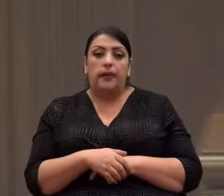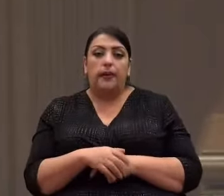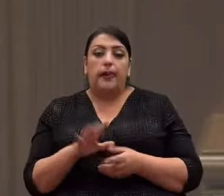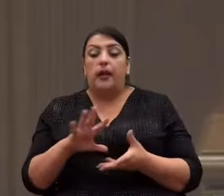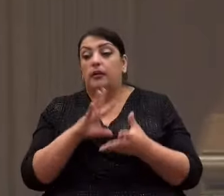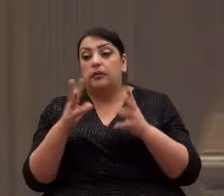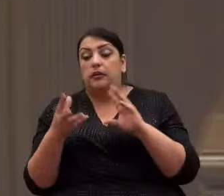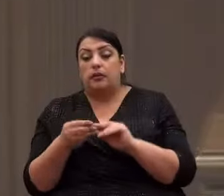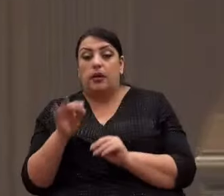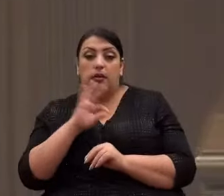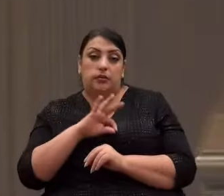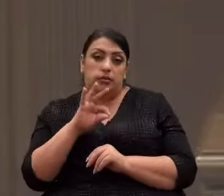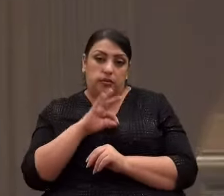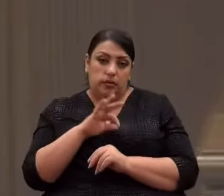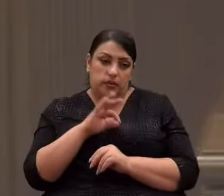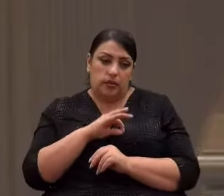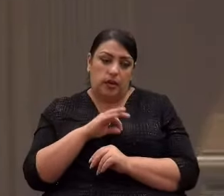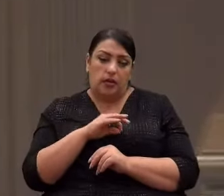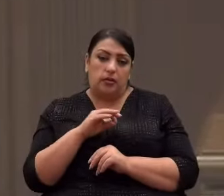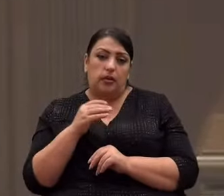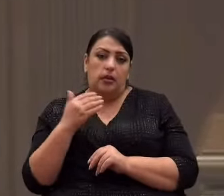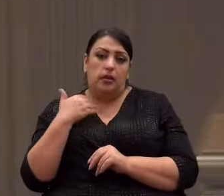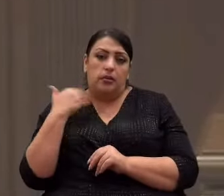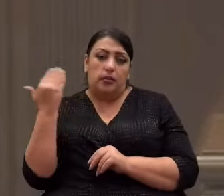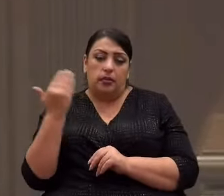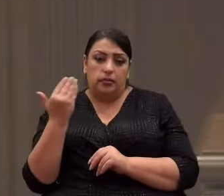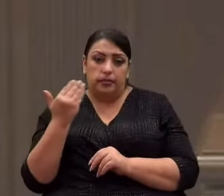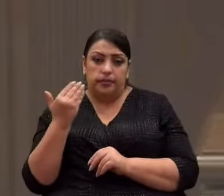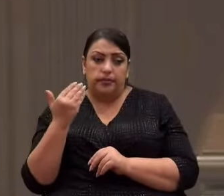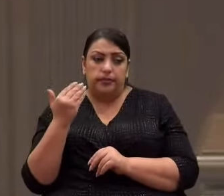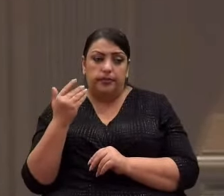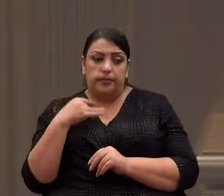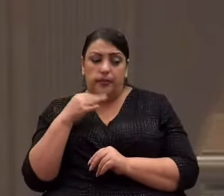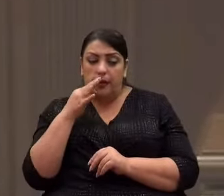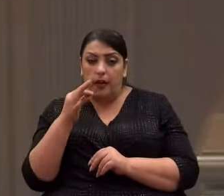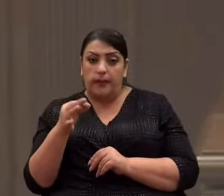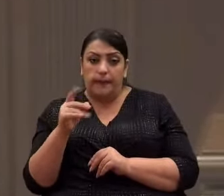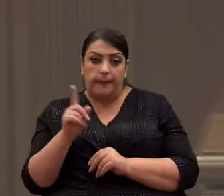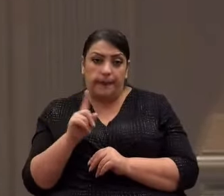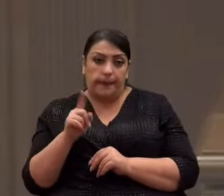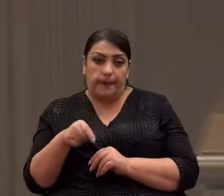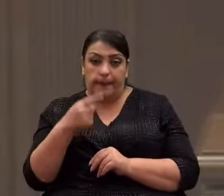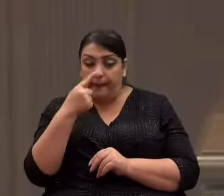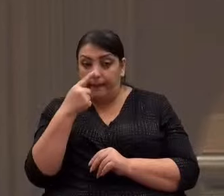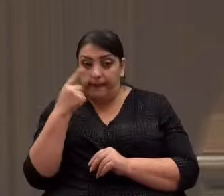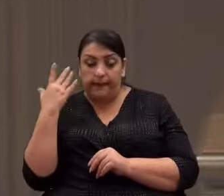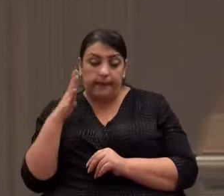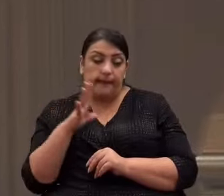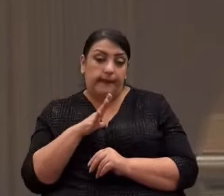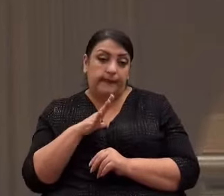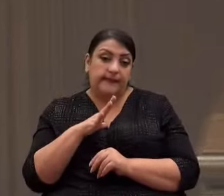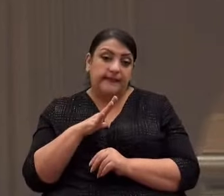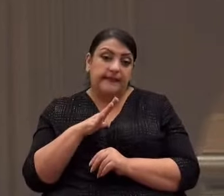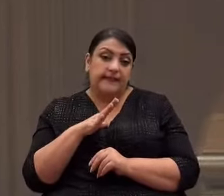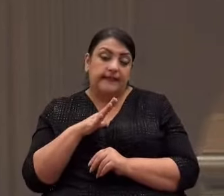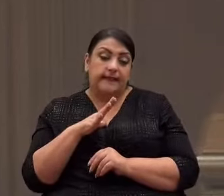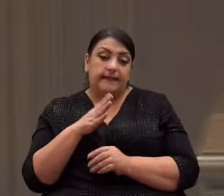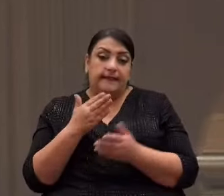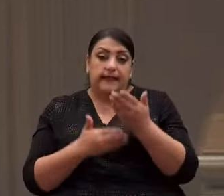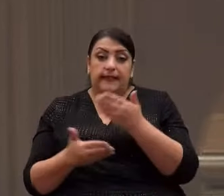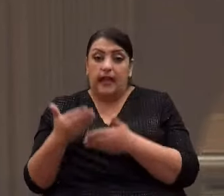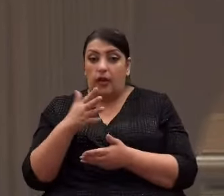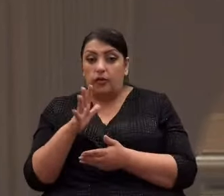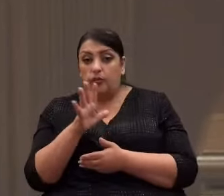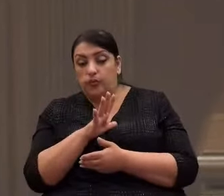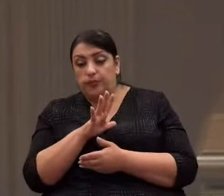հա, արդյունավետության բարձրացման հետ կապված, վերջերս միտեղ քննարկում էր